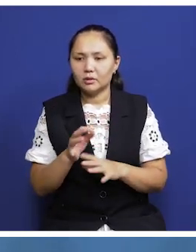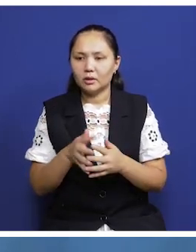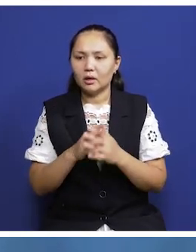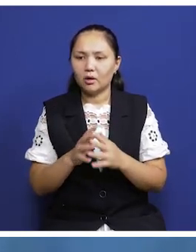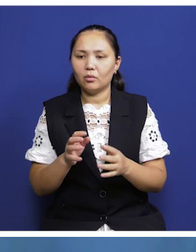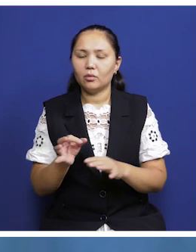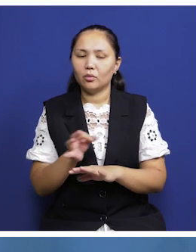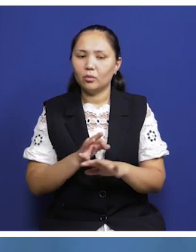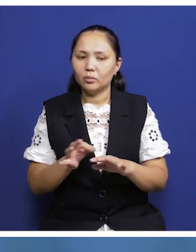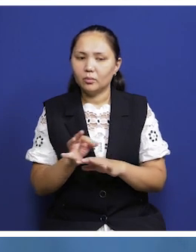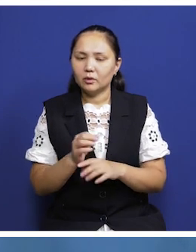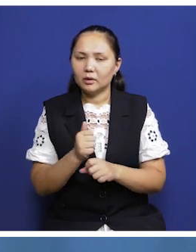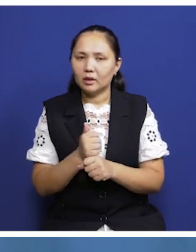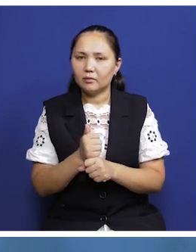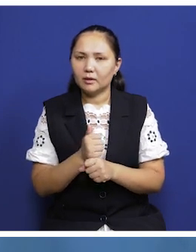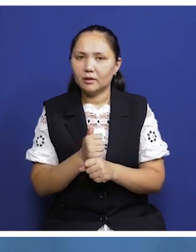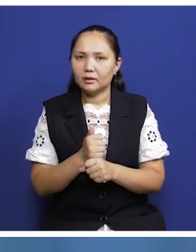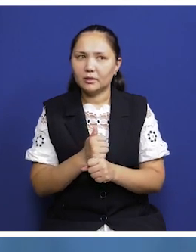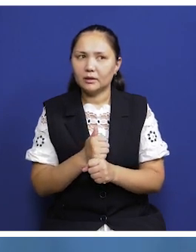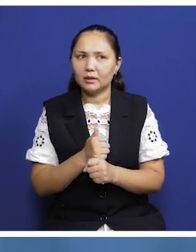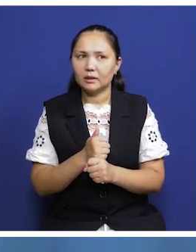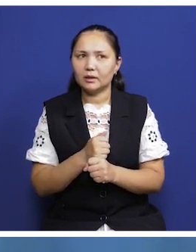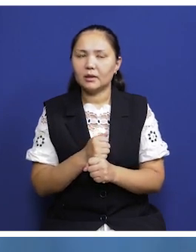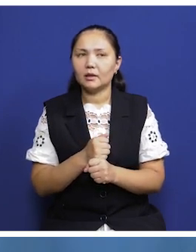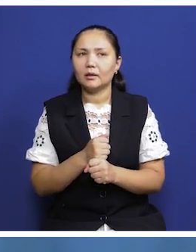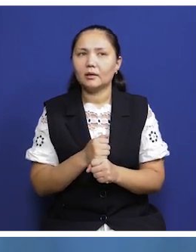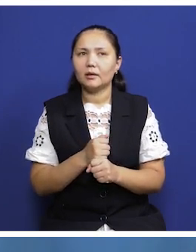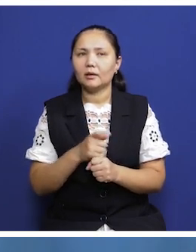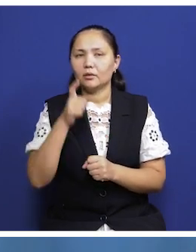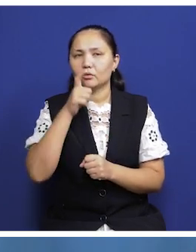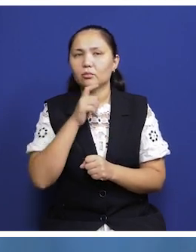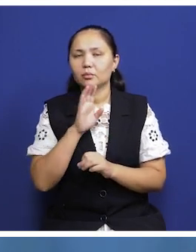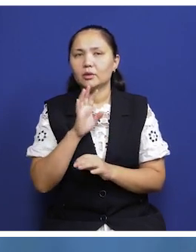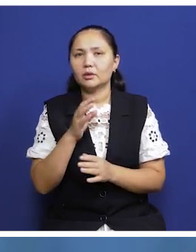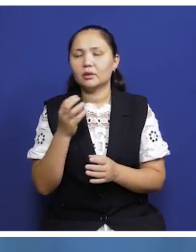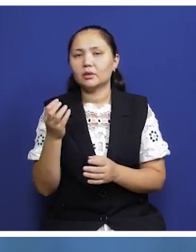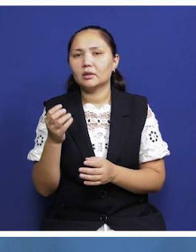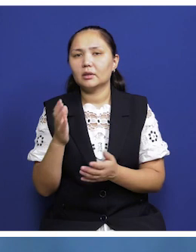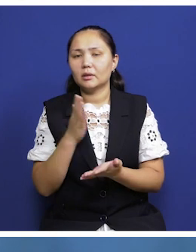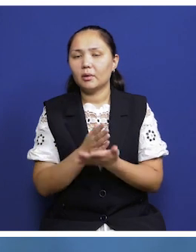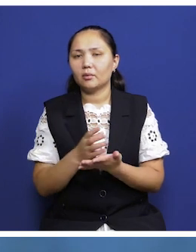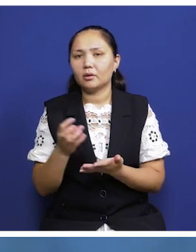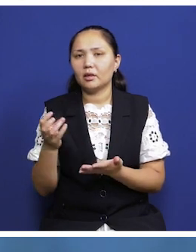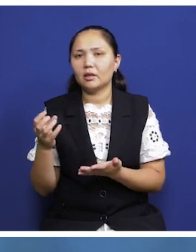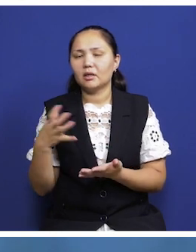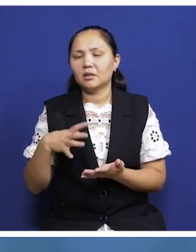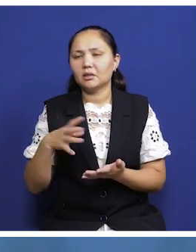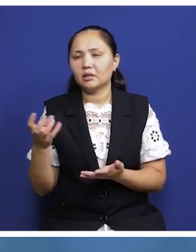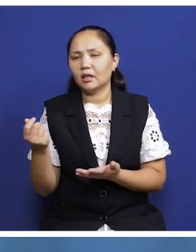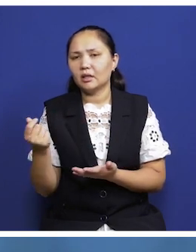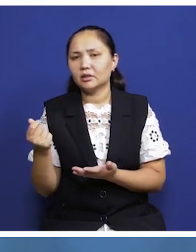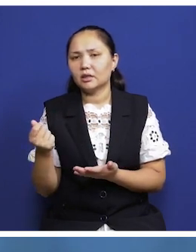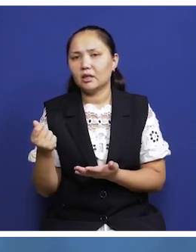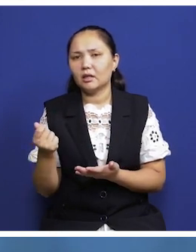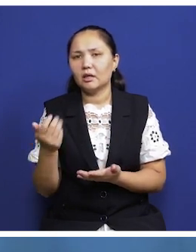ауыл әкіміне түсірген кезде олар мүлдем түсінбей қалғандар да болды. Бұл не деген ақша, қайда береміз, не үшін жасаймыз деп сосын қазір кішкене жолға